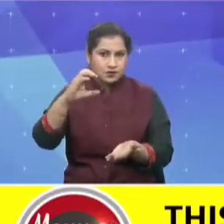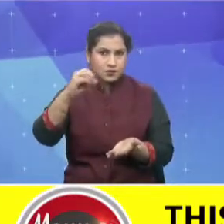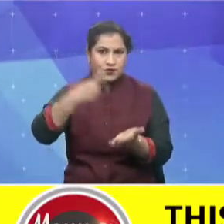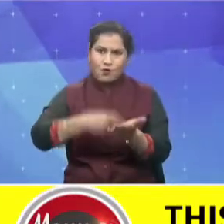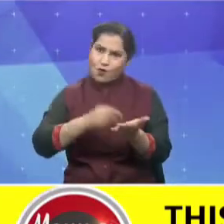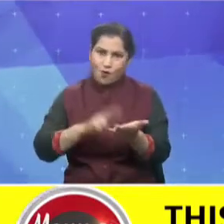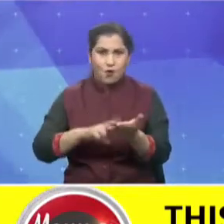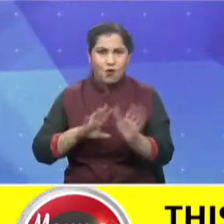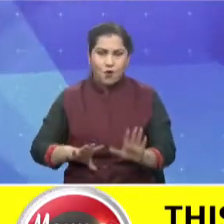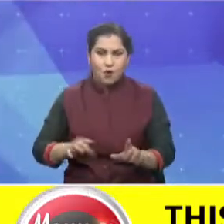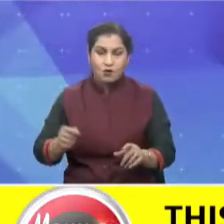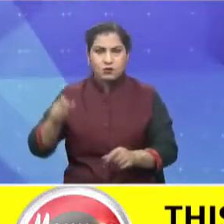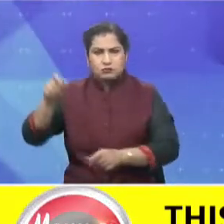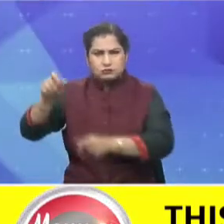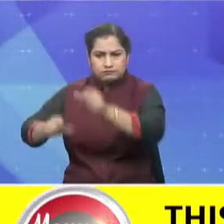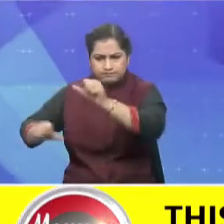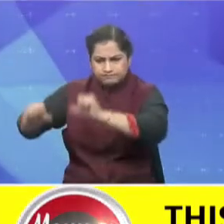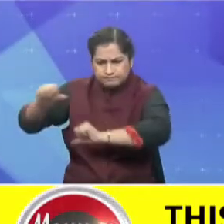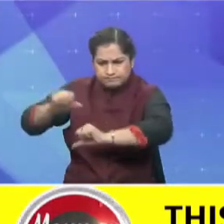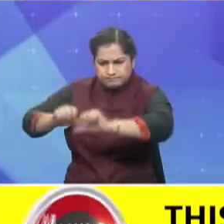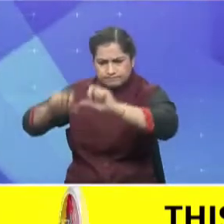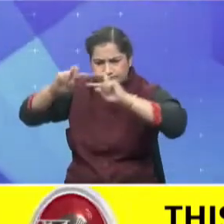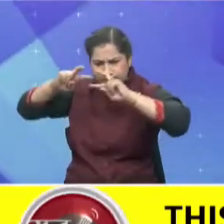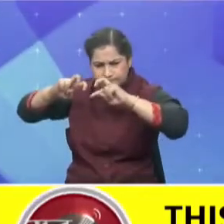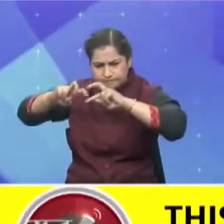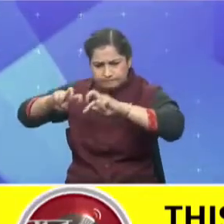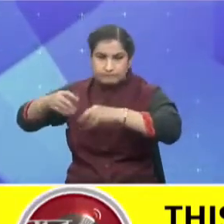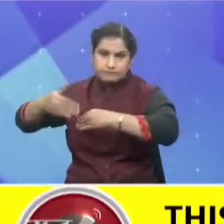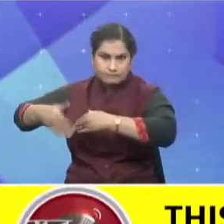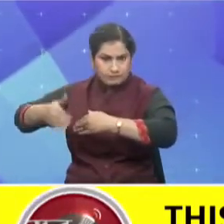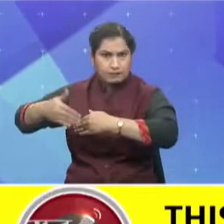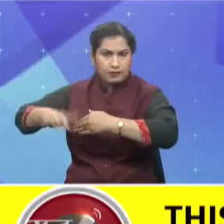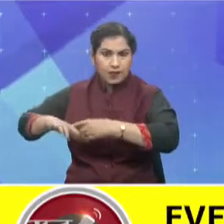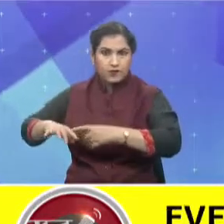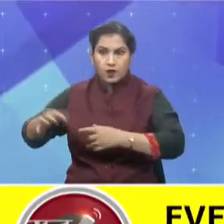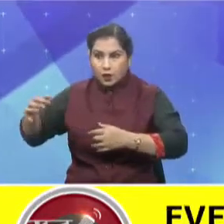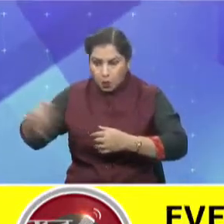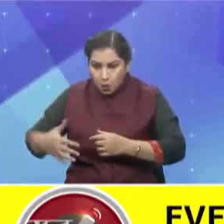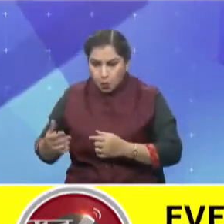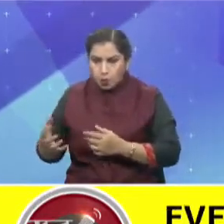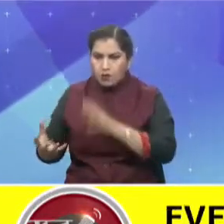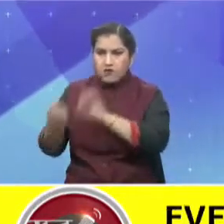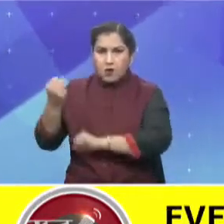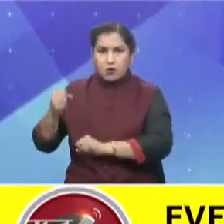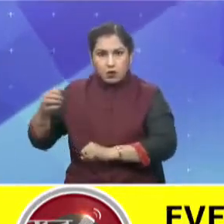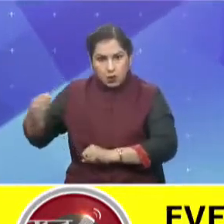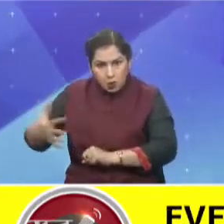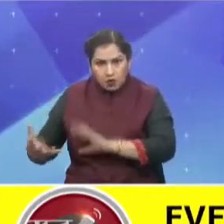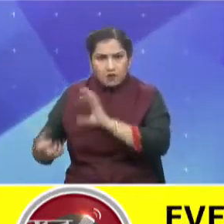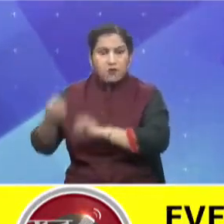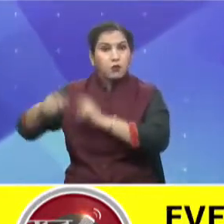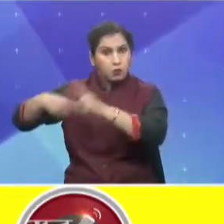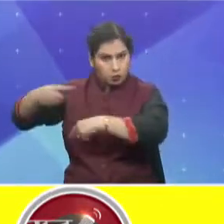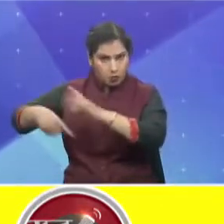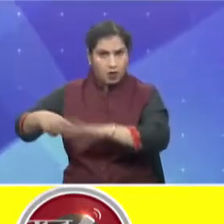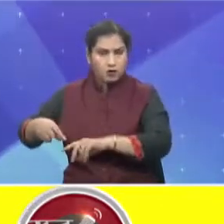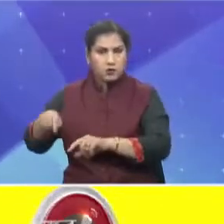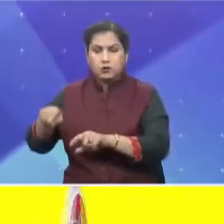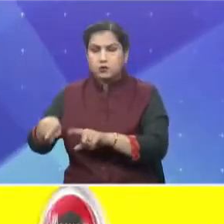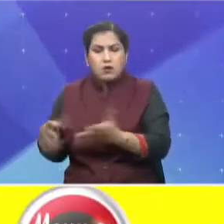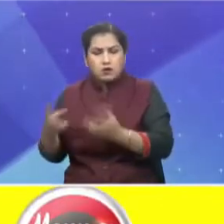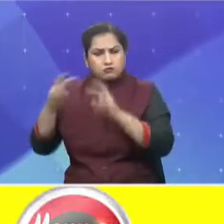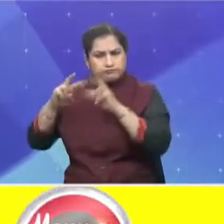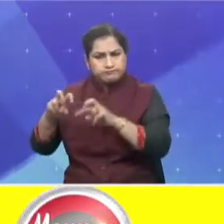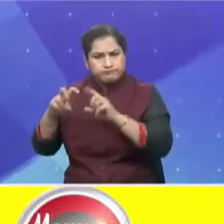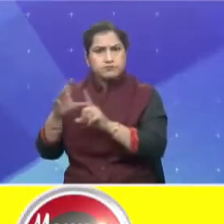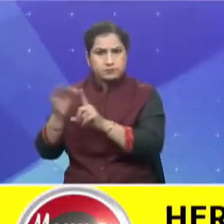अध्ययन हमारे वैज्ञानिक लगातार कर रहे हैं। हर रोज नया डेटा उन्हें मिल रहा है, उनके सुझावों पर काम हो रहा